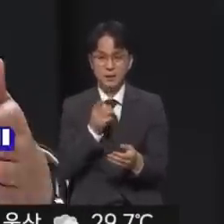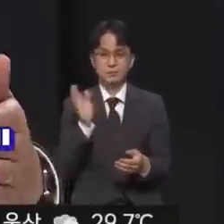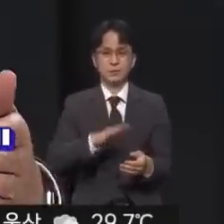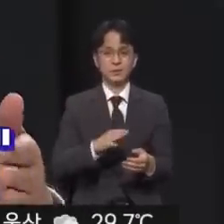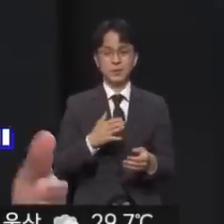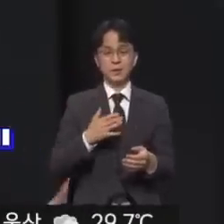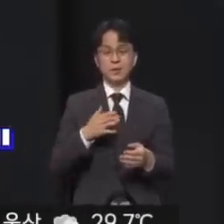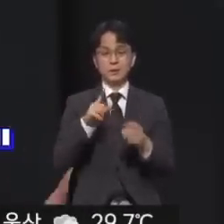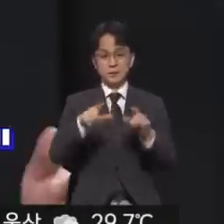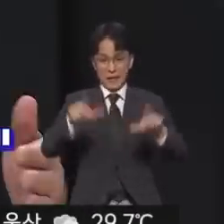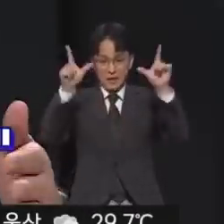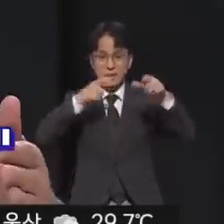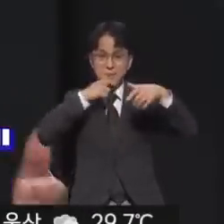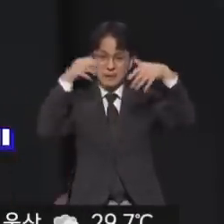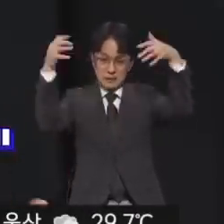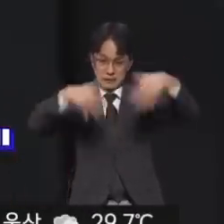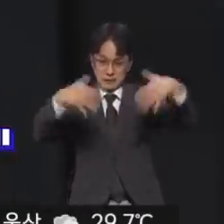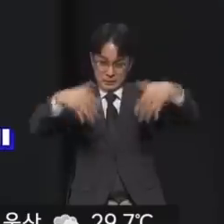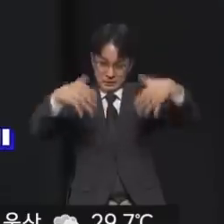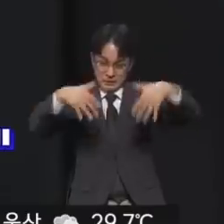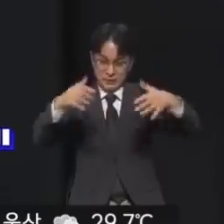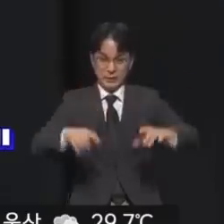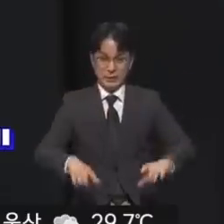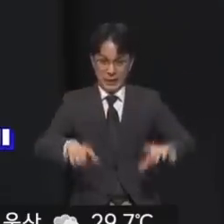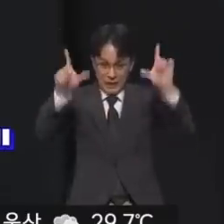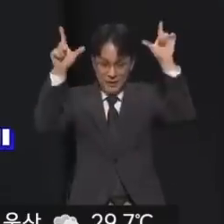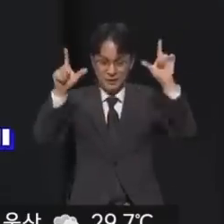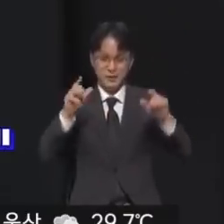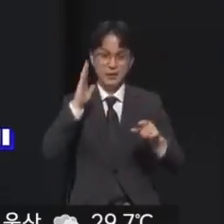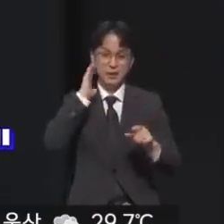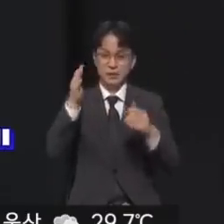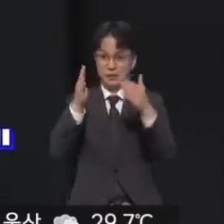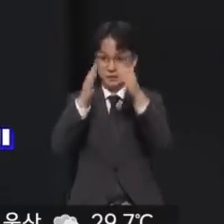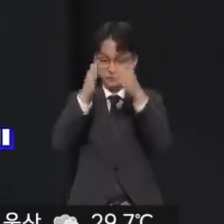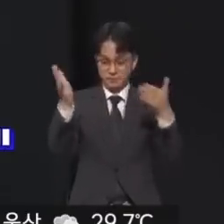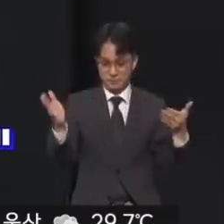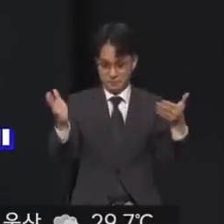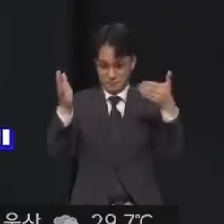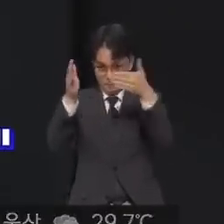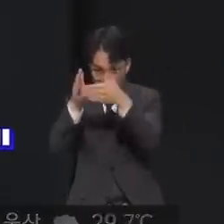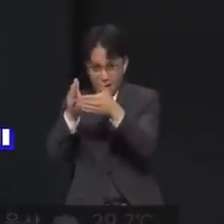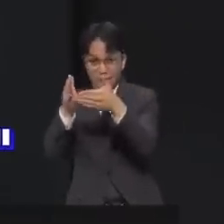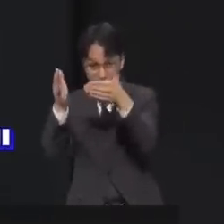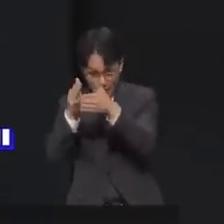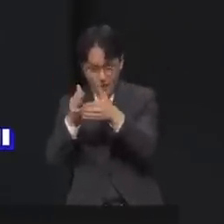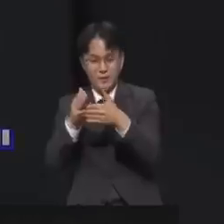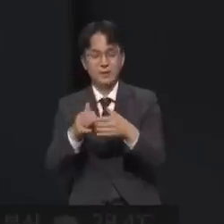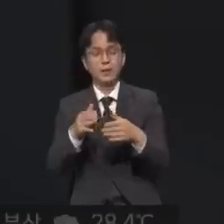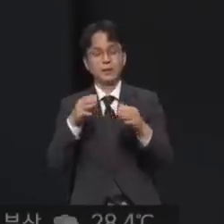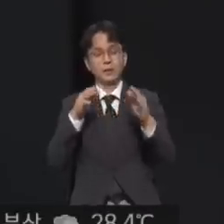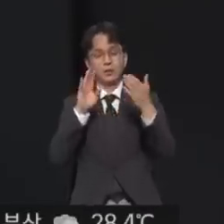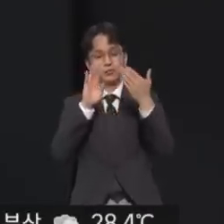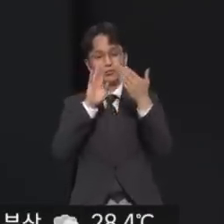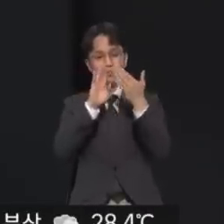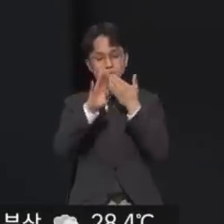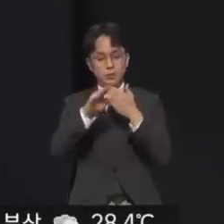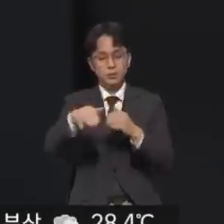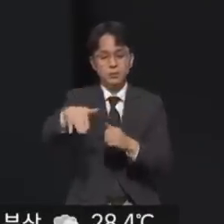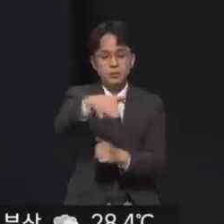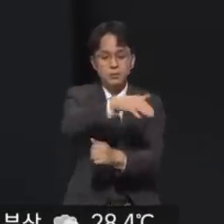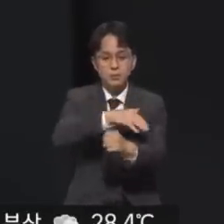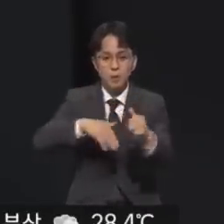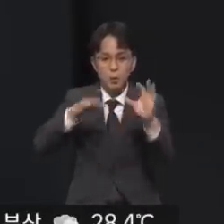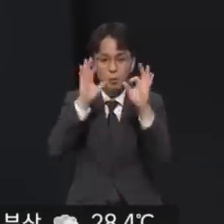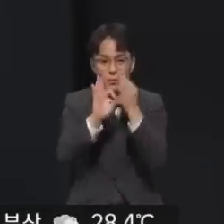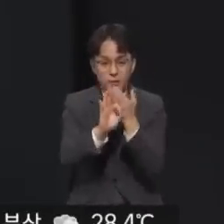이쪽도 침수가 될 수 있다고 가정을 한다고 하더라도 길이 첫 추동 법원 예원과 검찰 체험을 바로 질러서 가면